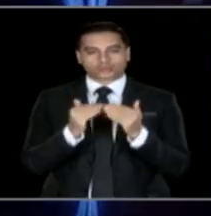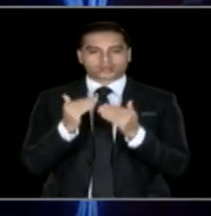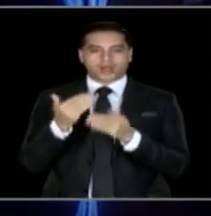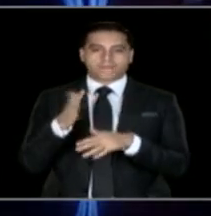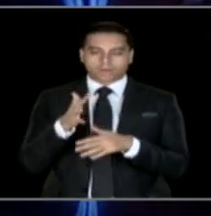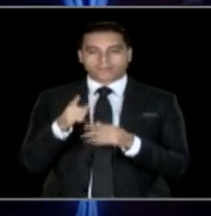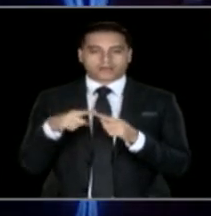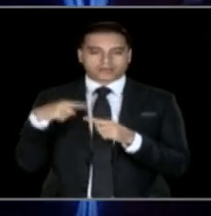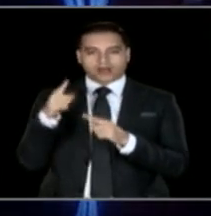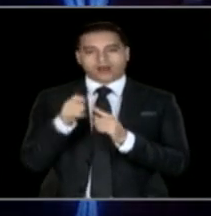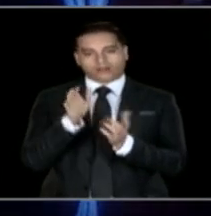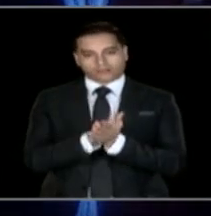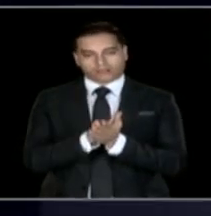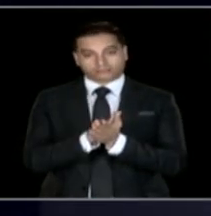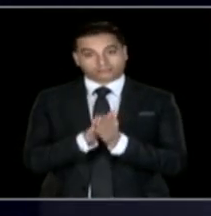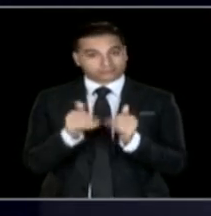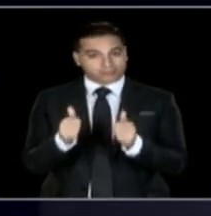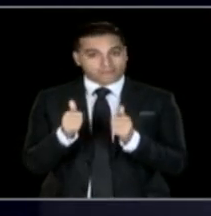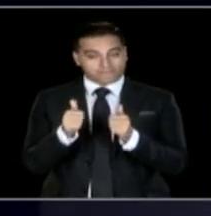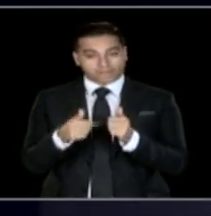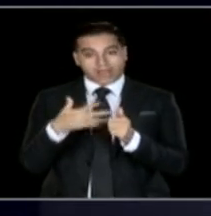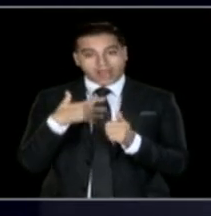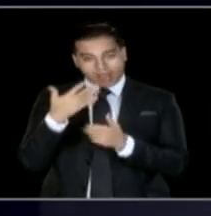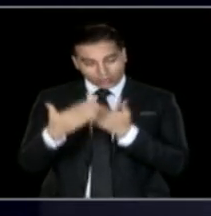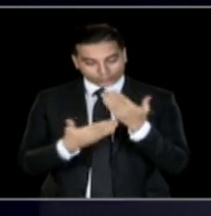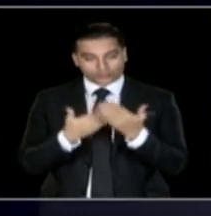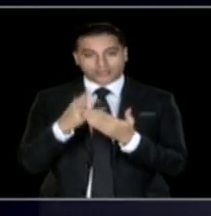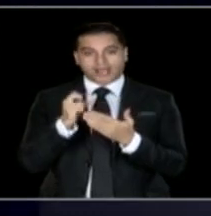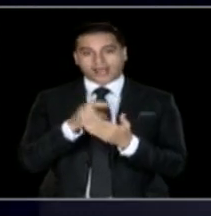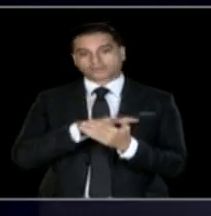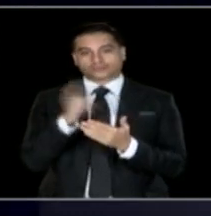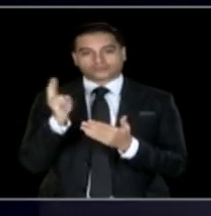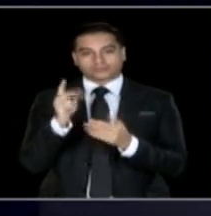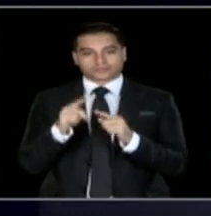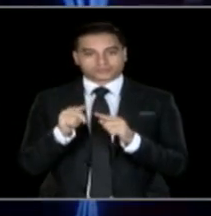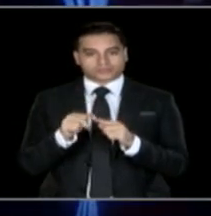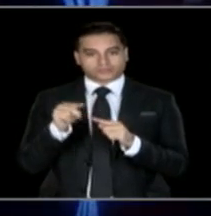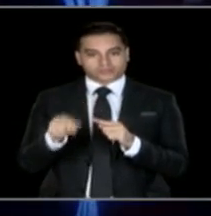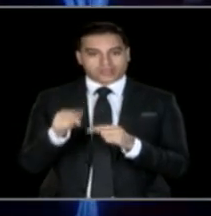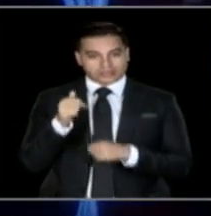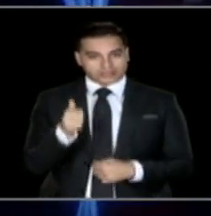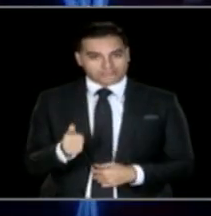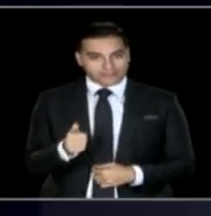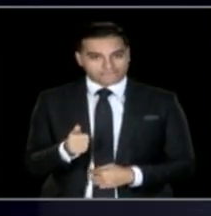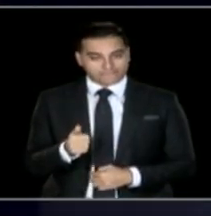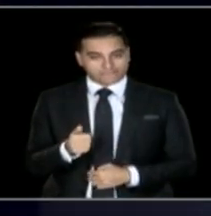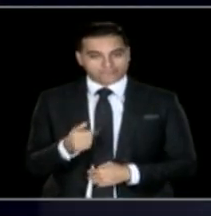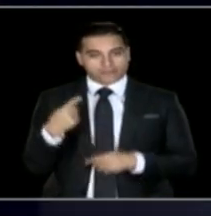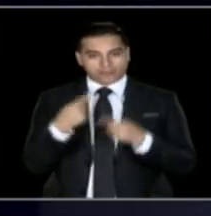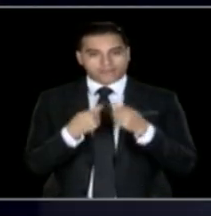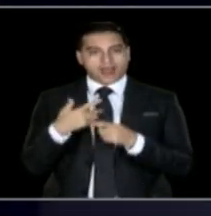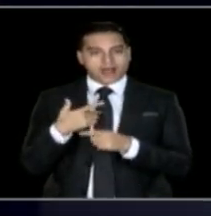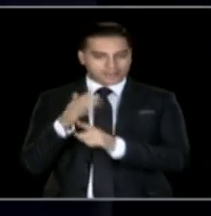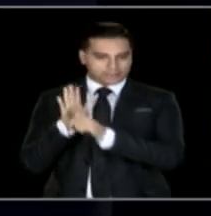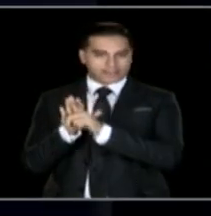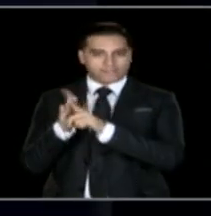موجود قبل الفقرة الأخيرة، فأنا عايزكم تكسبوا ضربات الجزاء. أيوة